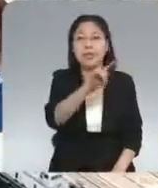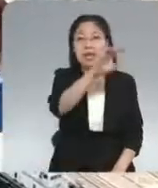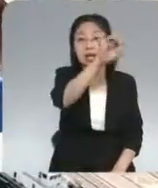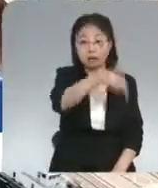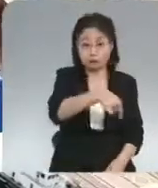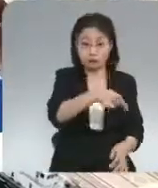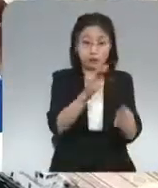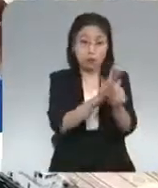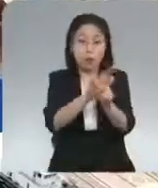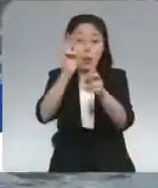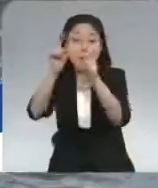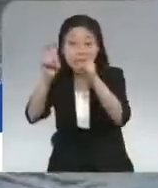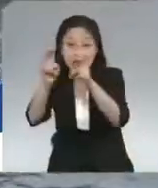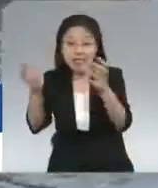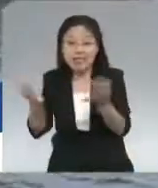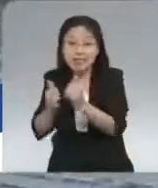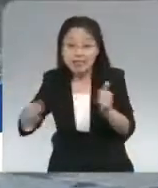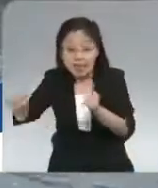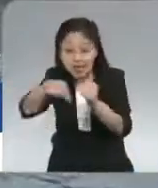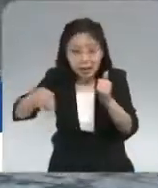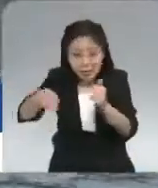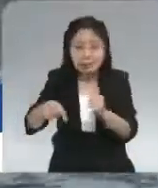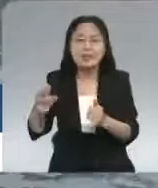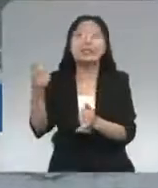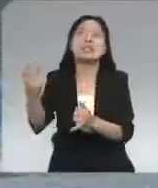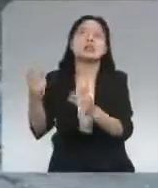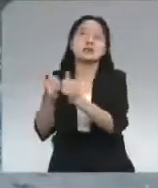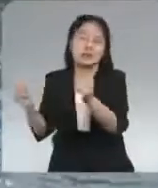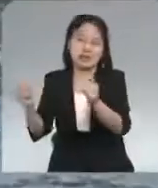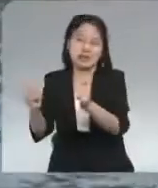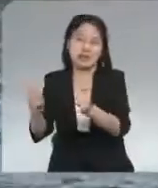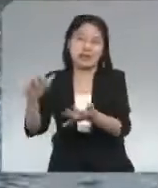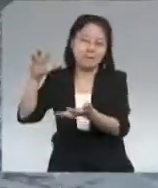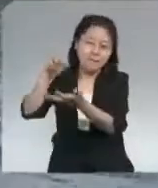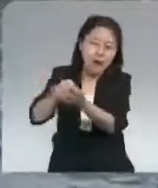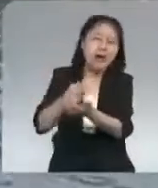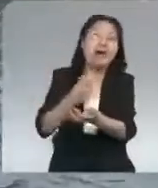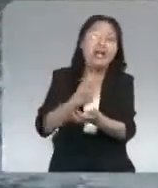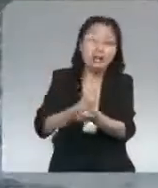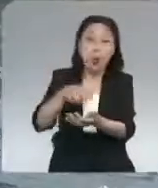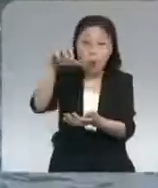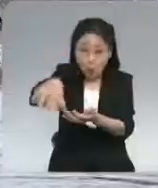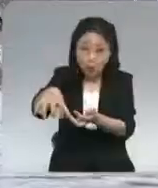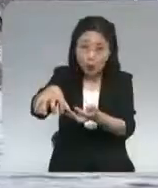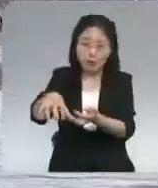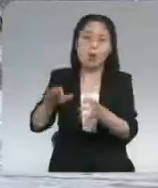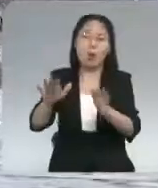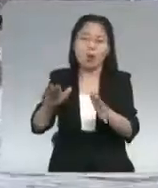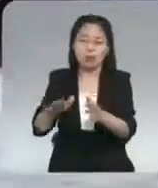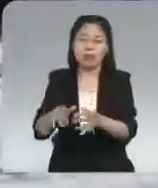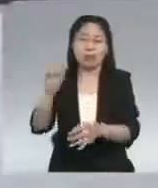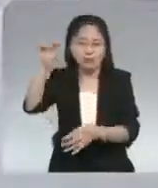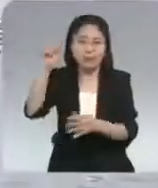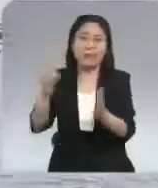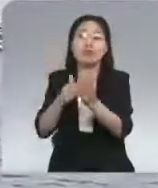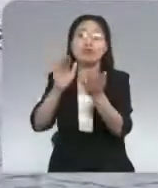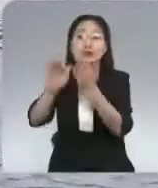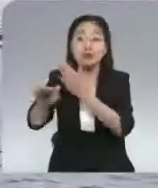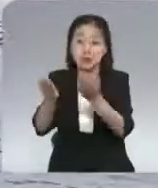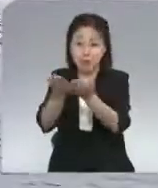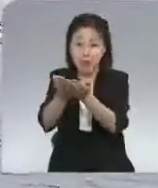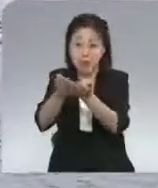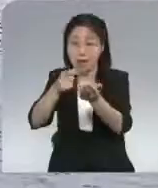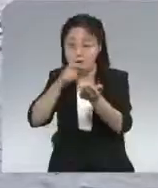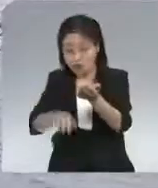Au lendemain de la fin de la grève du syndicat des travailleurs sous-traitants de Dow Shipbuilding and Marine Engineering, vendredi dernier,